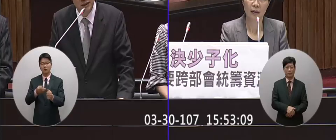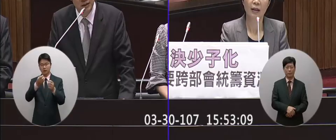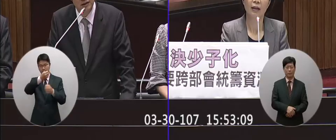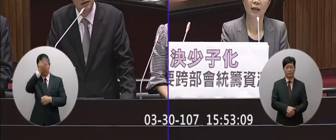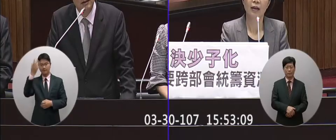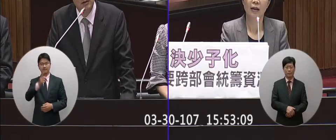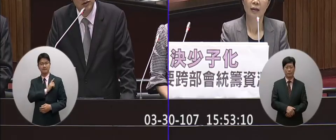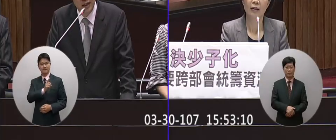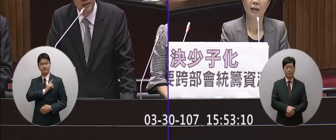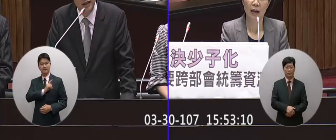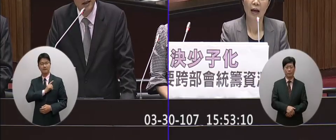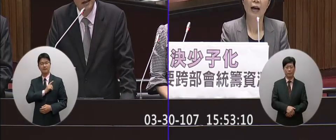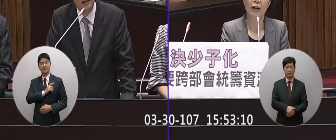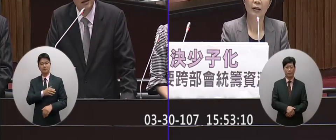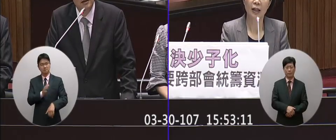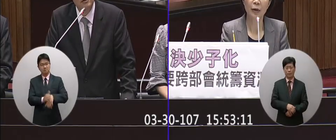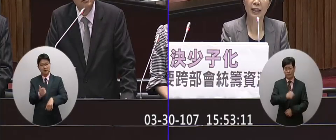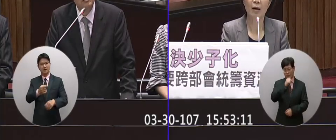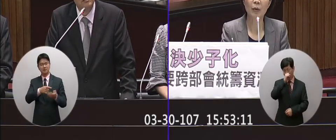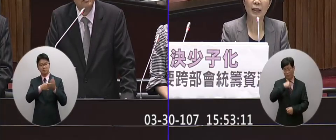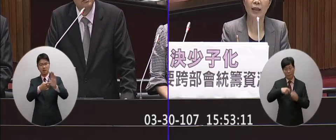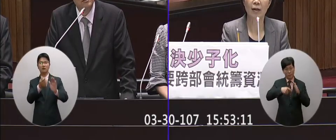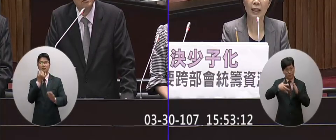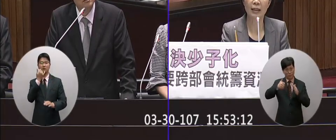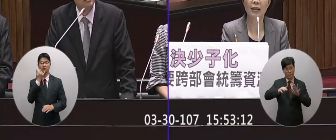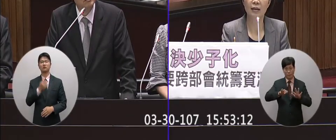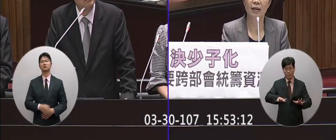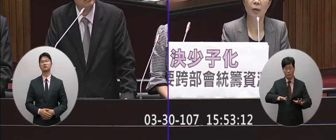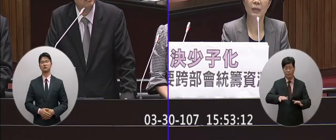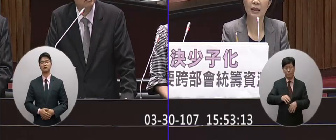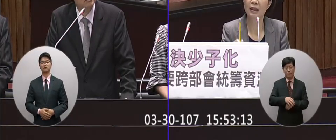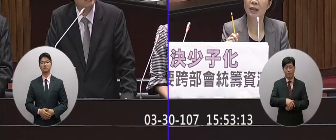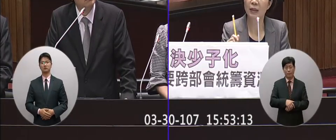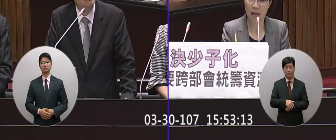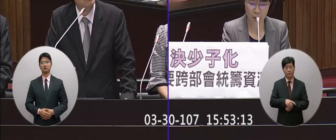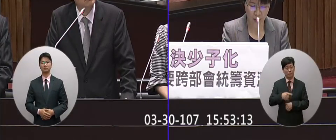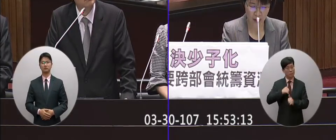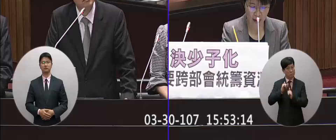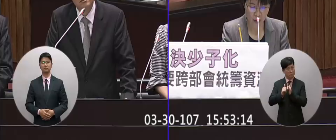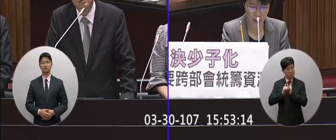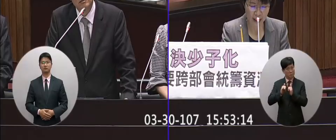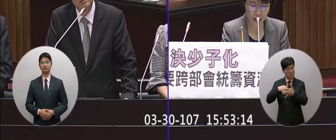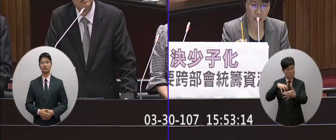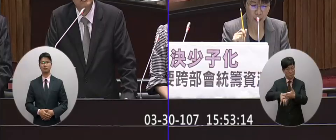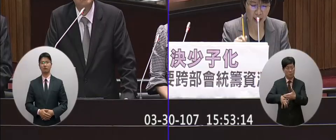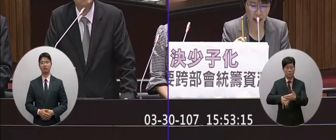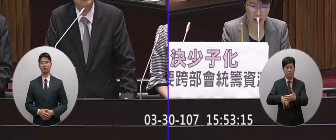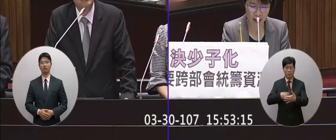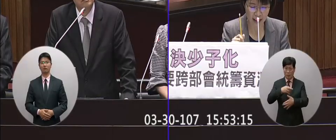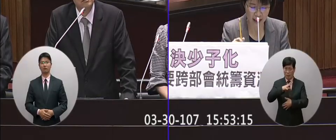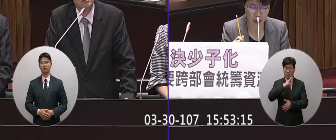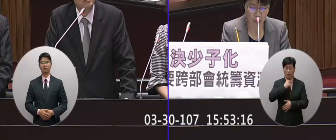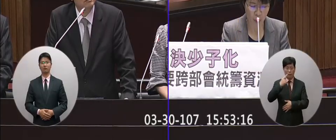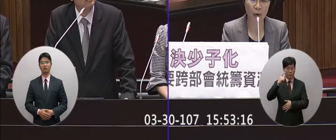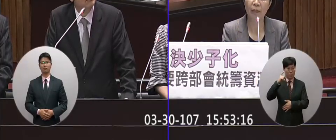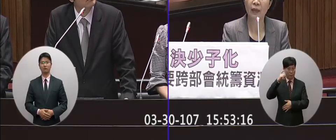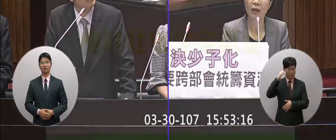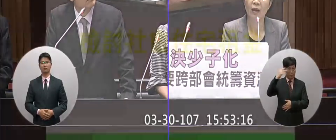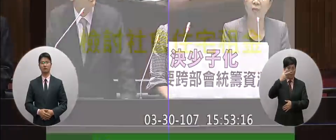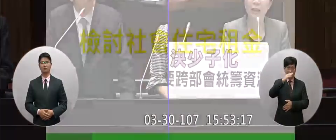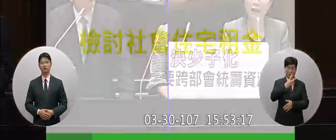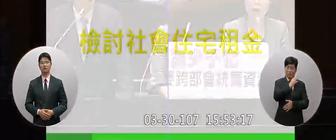挥他们的长才。 好，那院长目前在这个我们这个社会当中其实存在就是说一高二低三